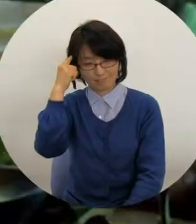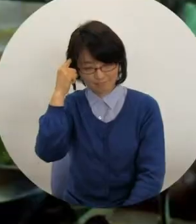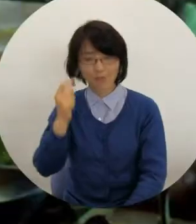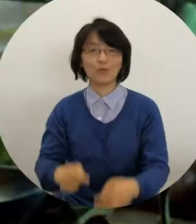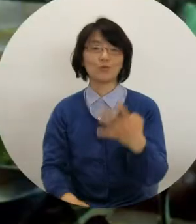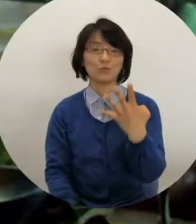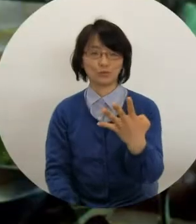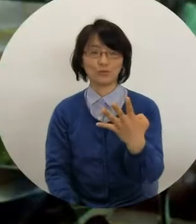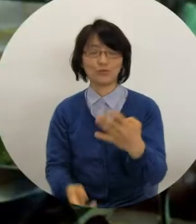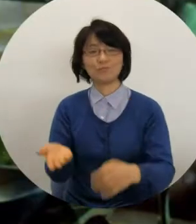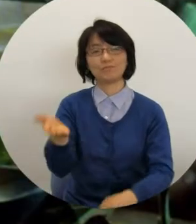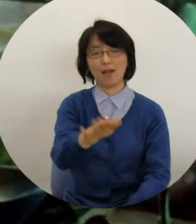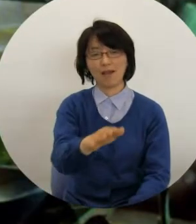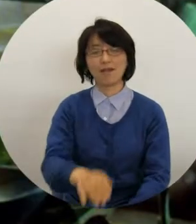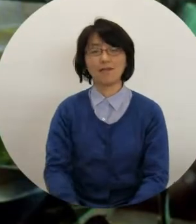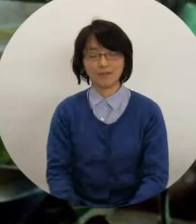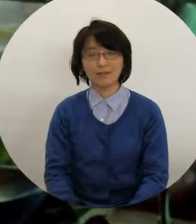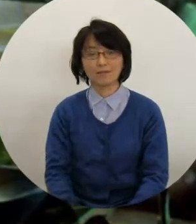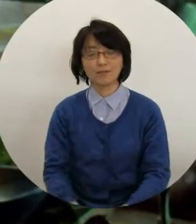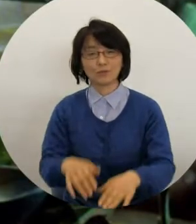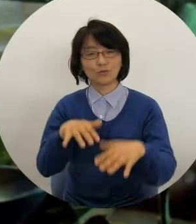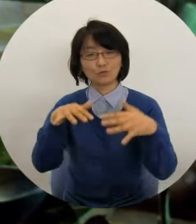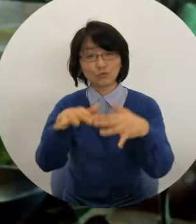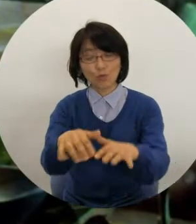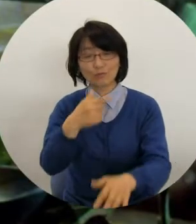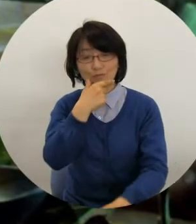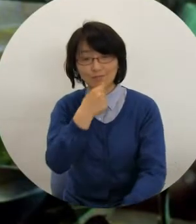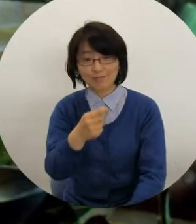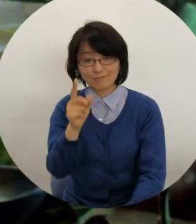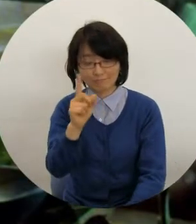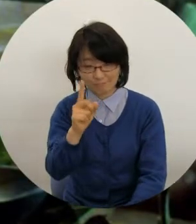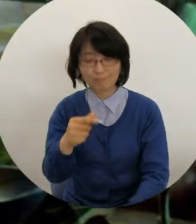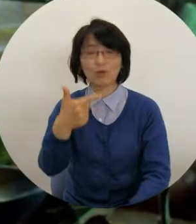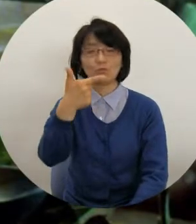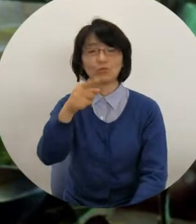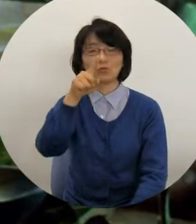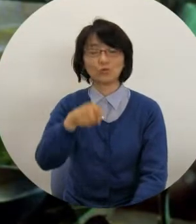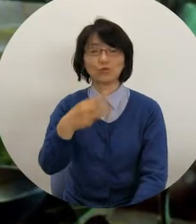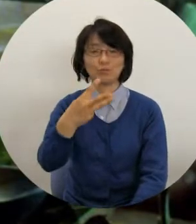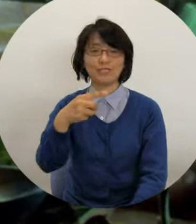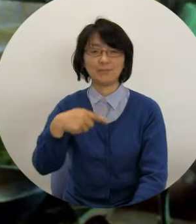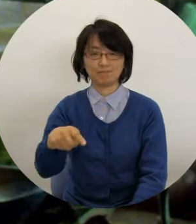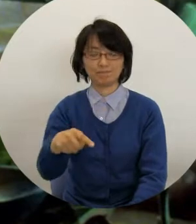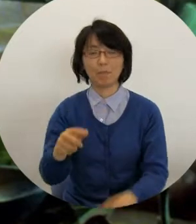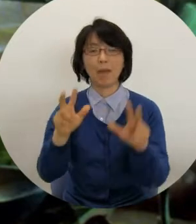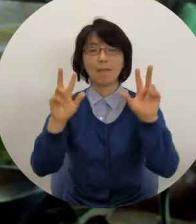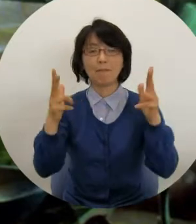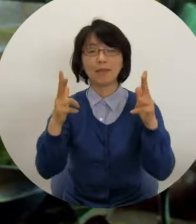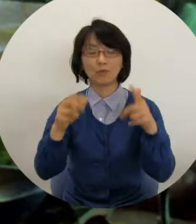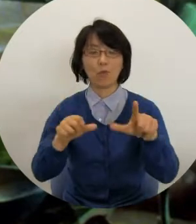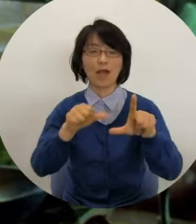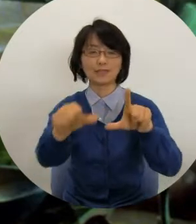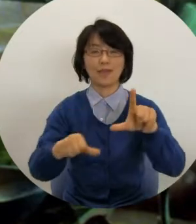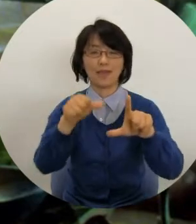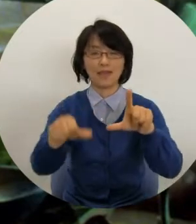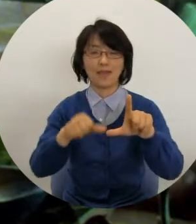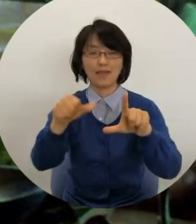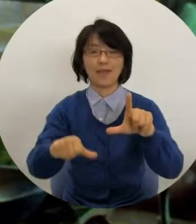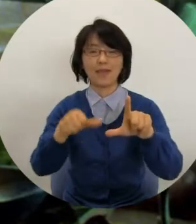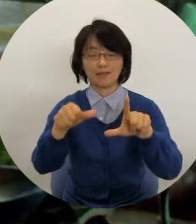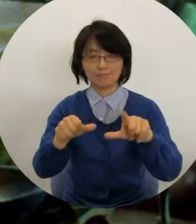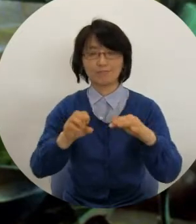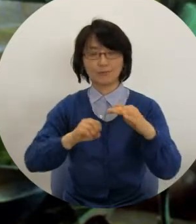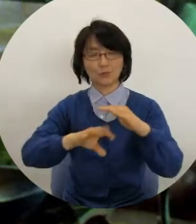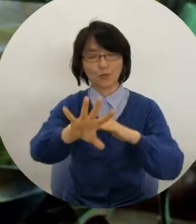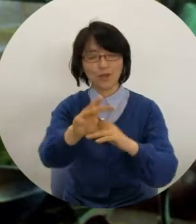本入れています。その中でもやっぱり注目していただきたいのはムーミンパペットアニメーションなんですけれども、こちら の, 上映